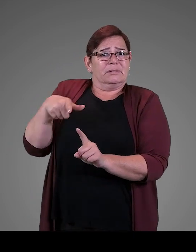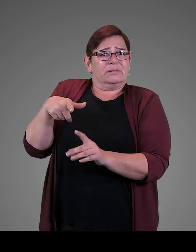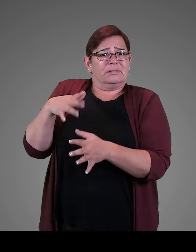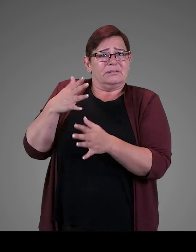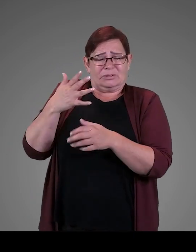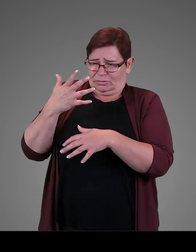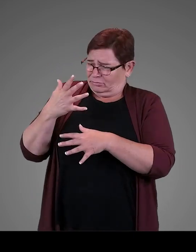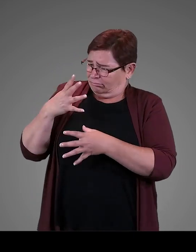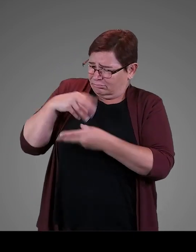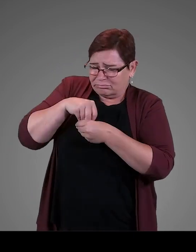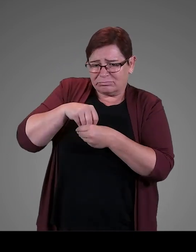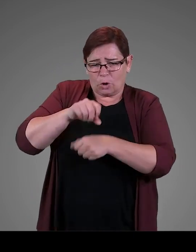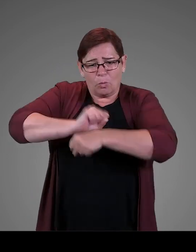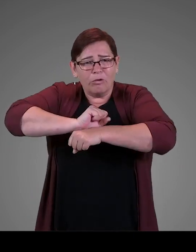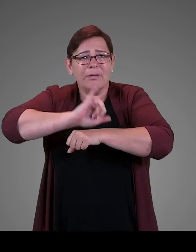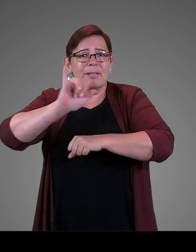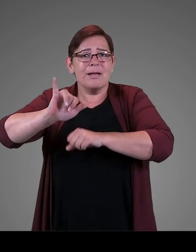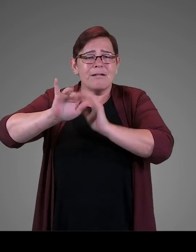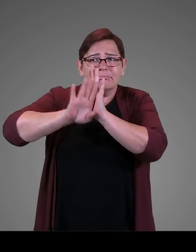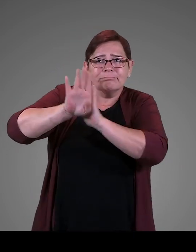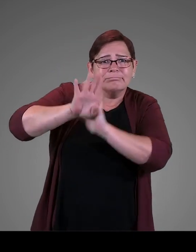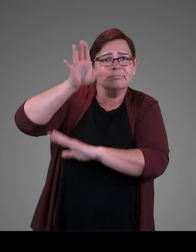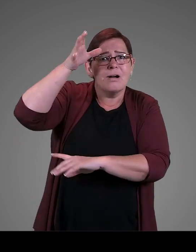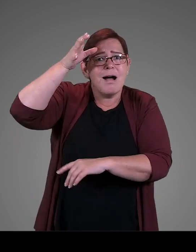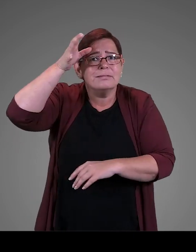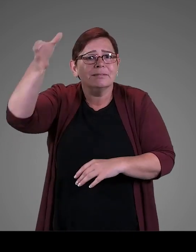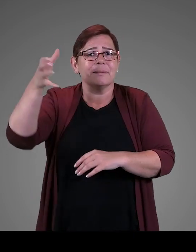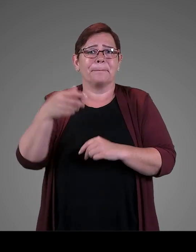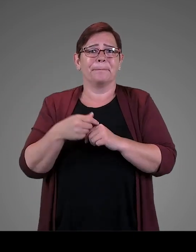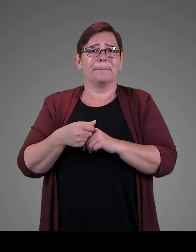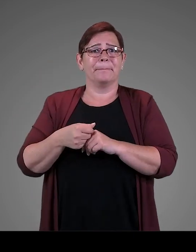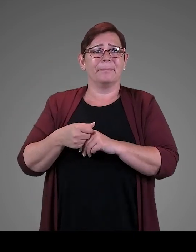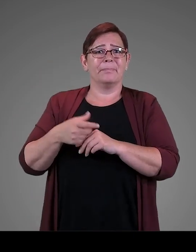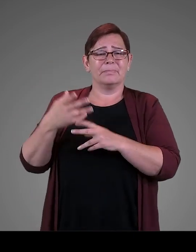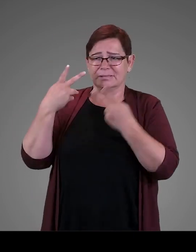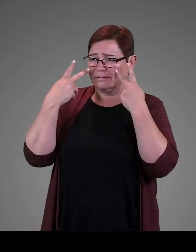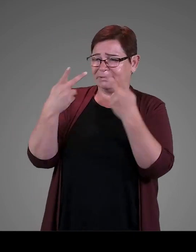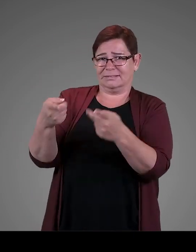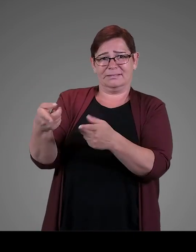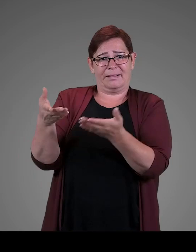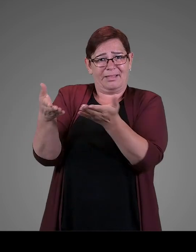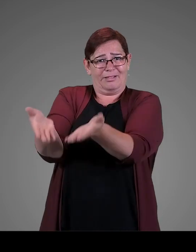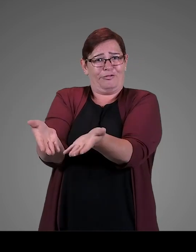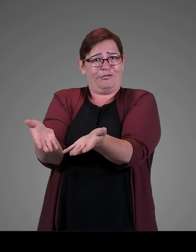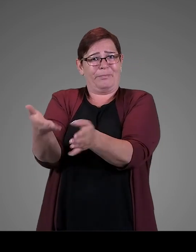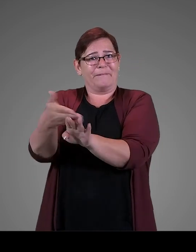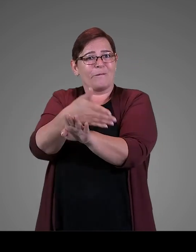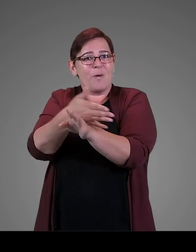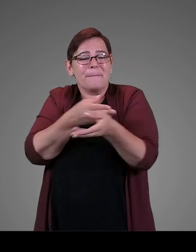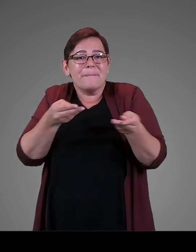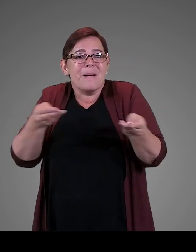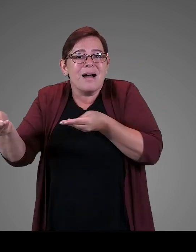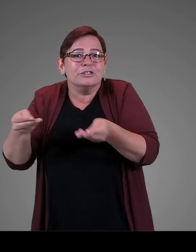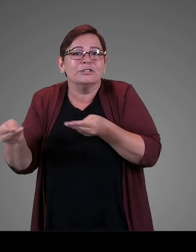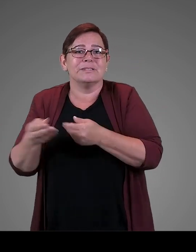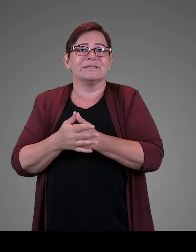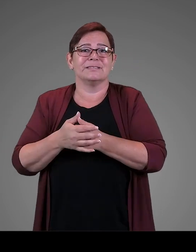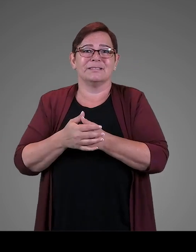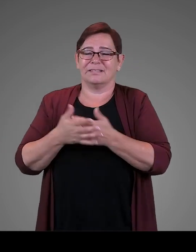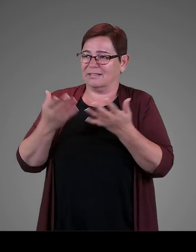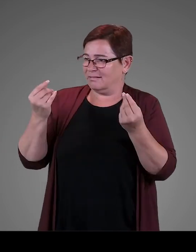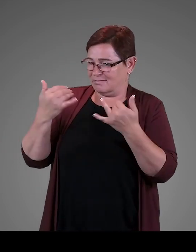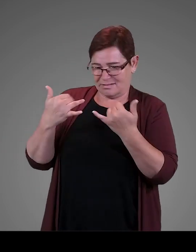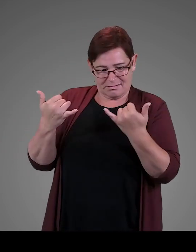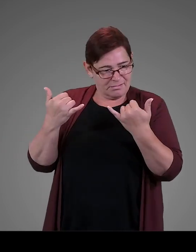travaillé puis d'avoir développé ce concept-là, puis de voir qu'on était là avant la médiation, puis on est encore là après 24 ans. Puis